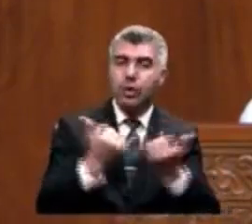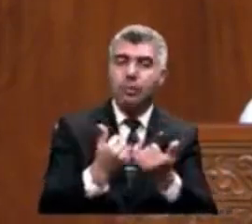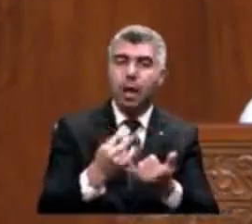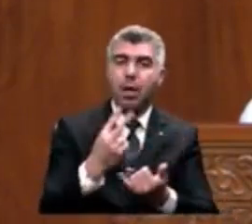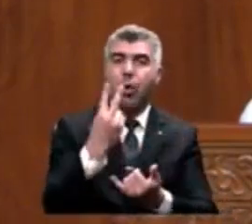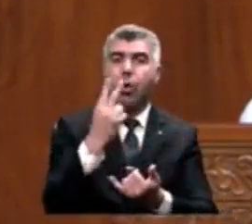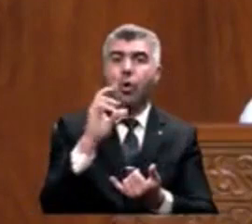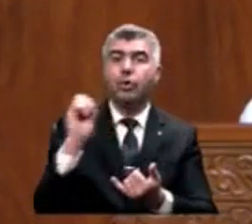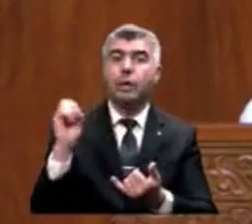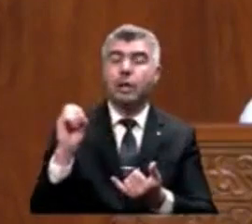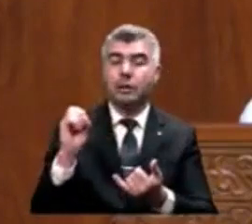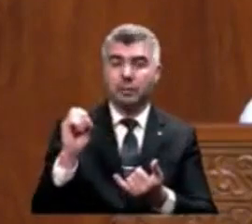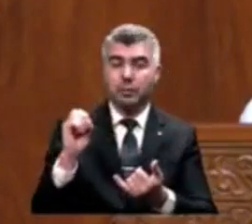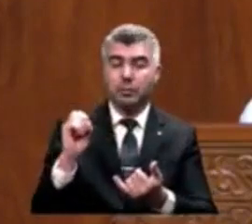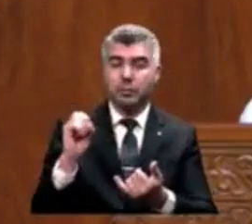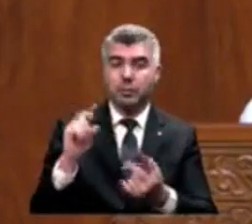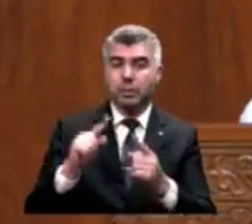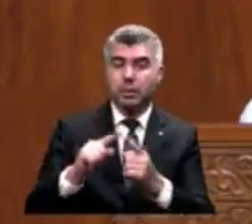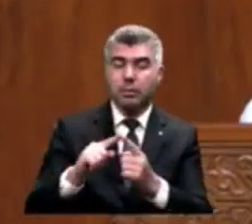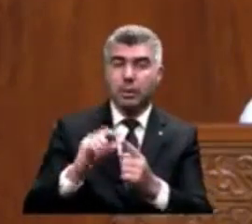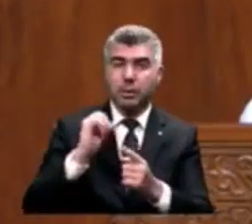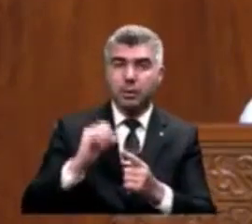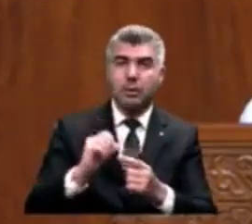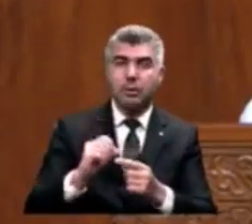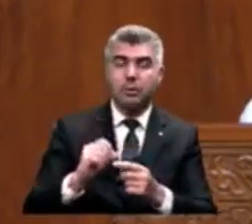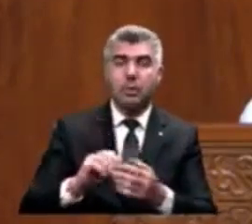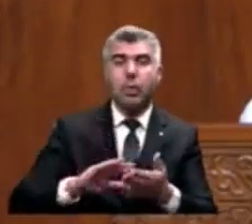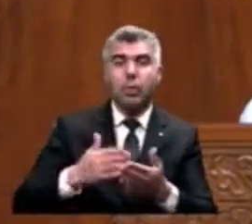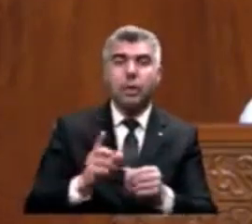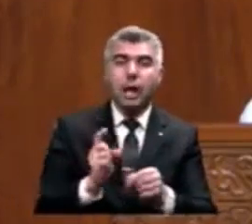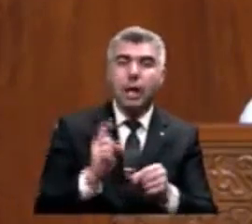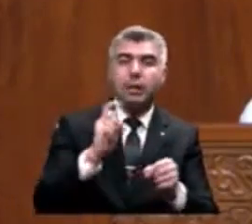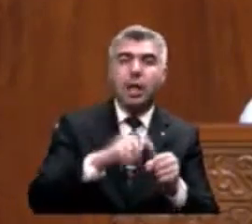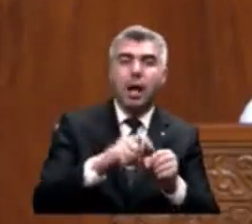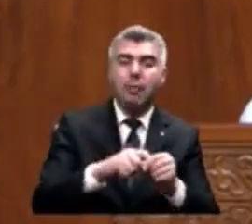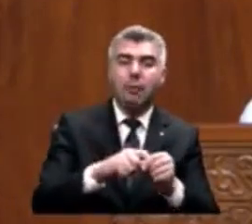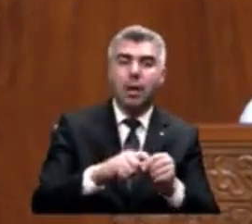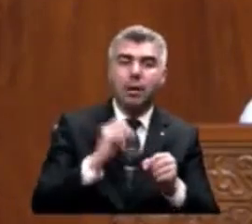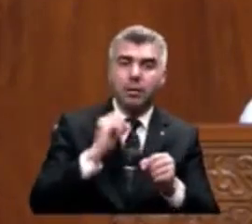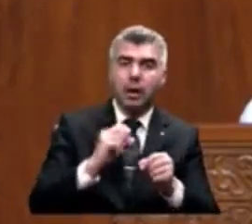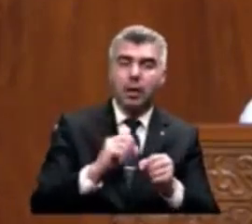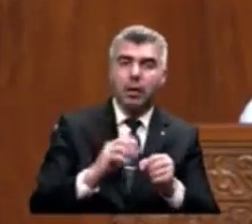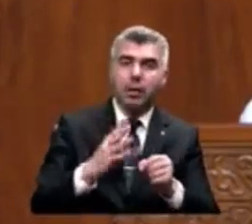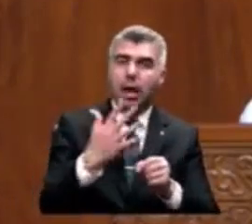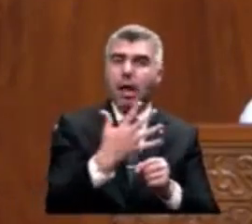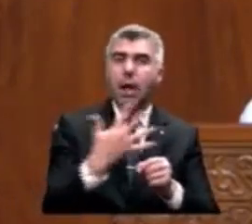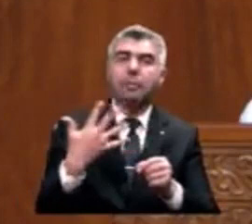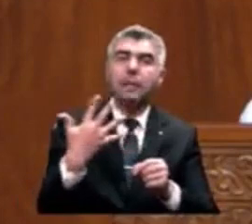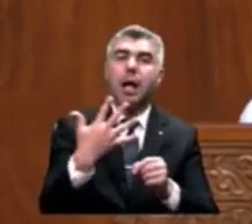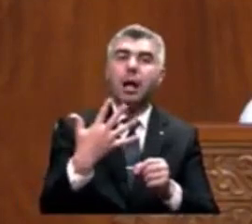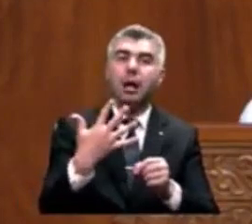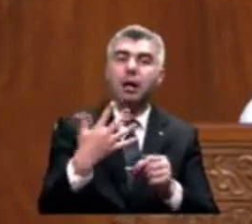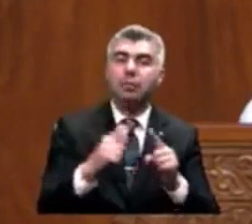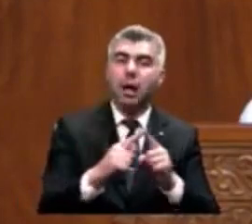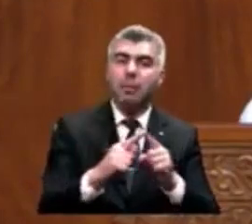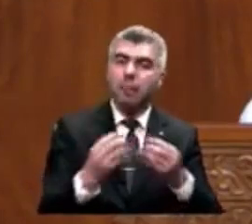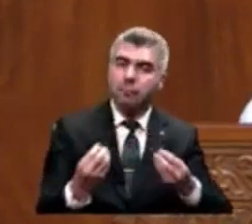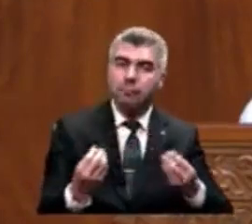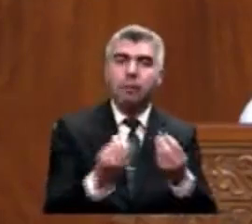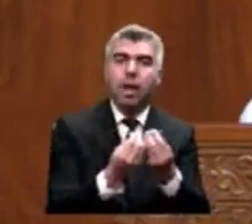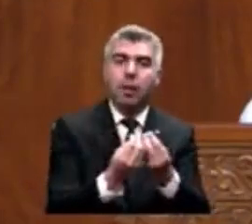لقاء حضرياً حضرته النقابات التعليمية الخمس الأكثر